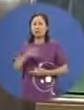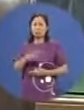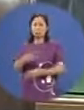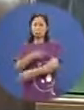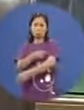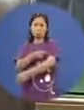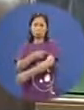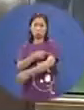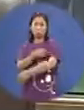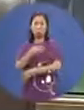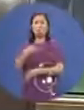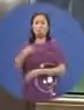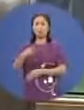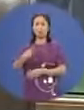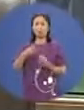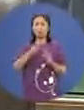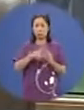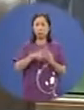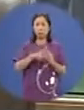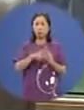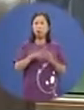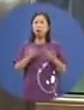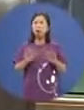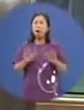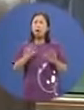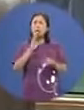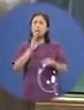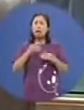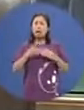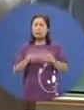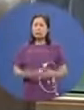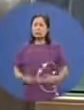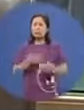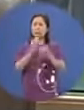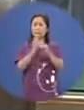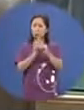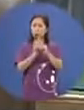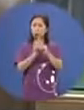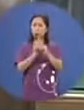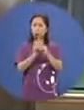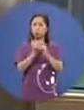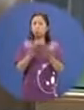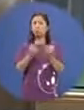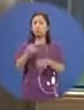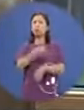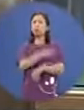人ということと、 はい、 それから妊娠現にしている人には打てないんで、